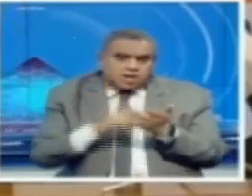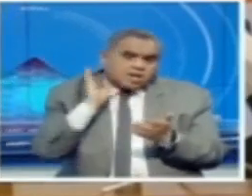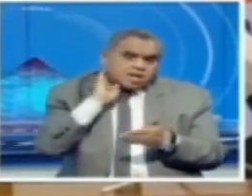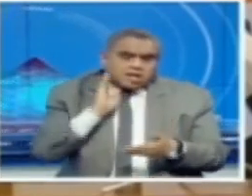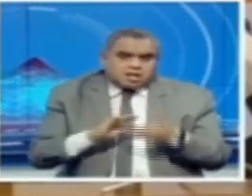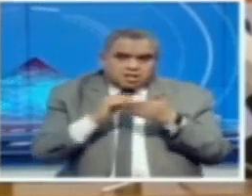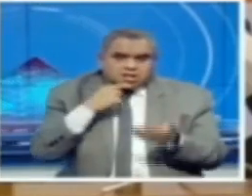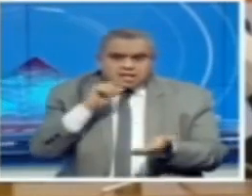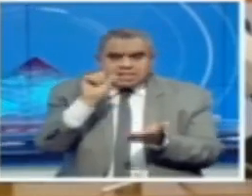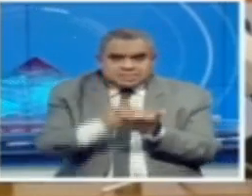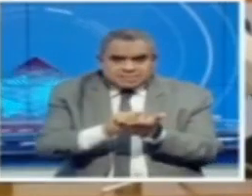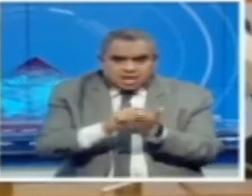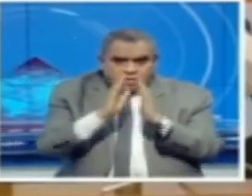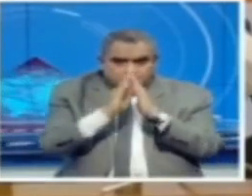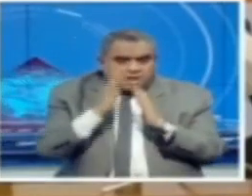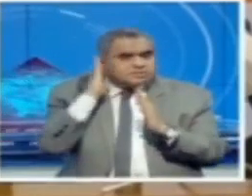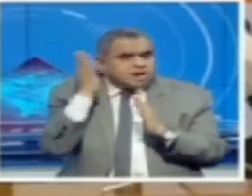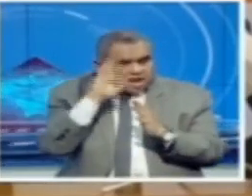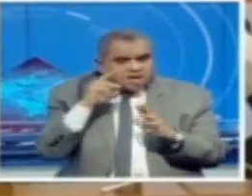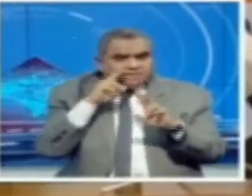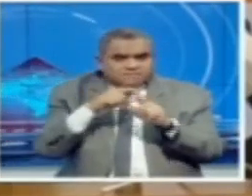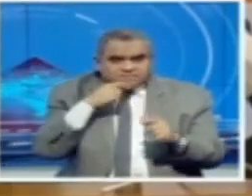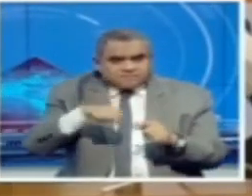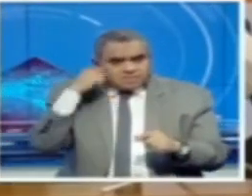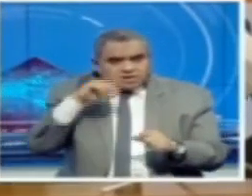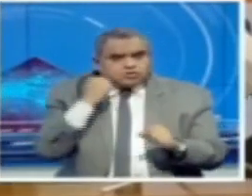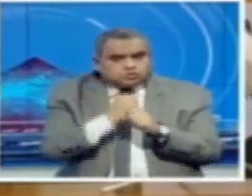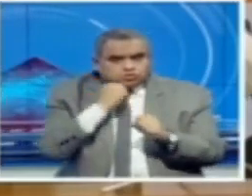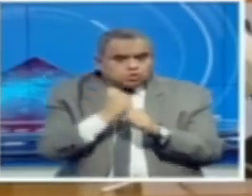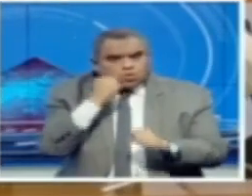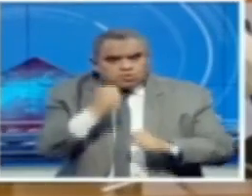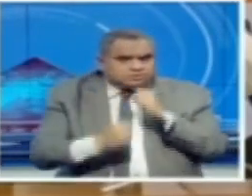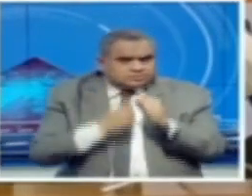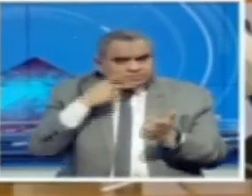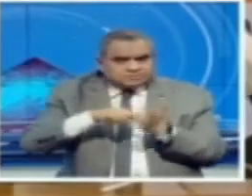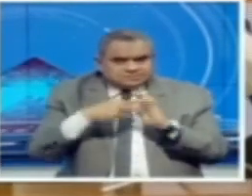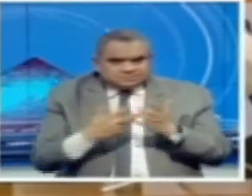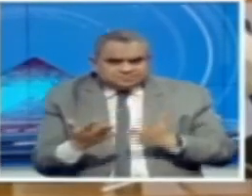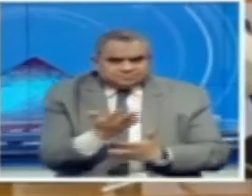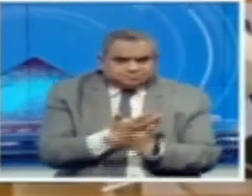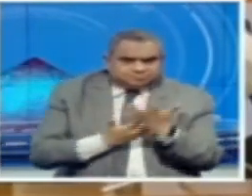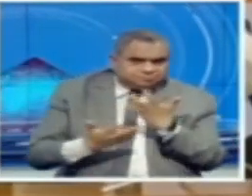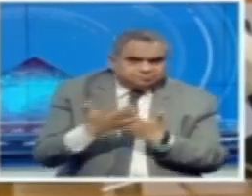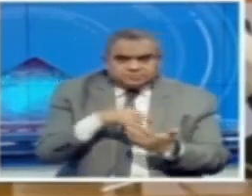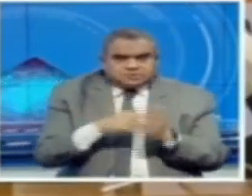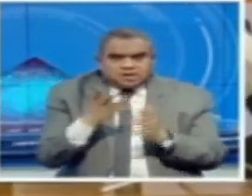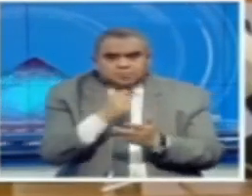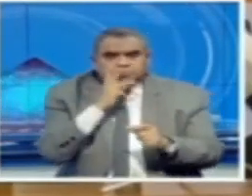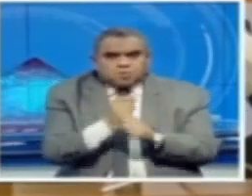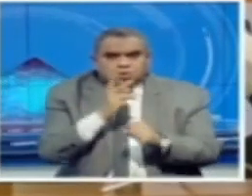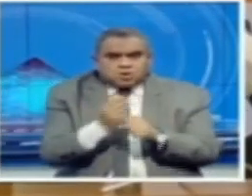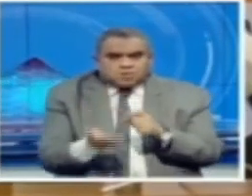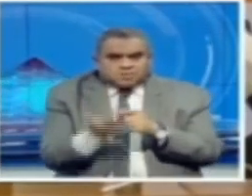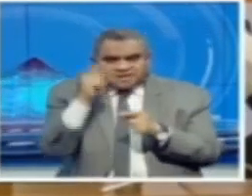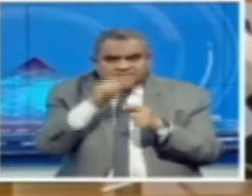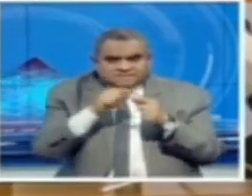الدولة تعلم هذا جيدا، والسيادة الرئيس بيناقش هذا جيدا، لأن فعلا أنتم لا